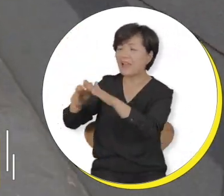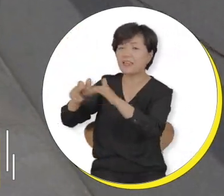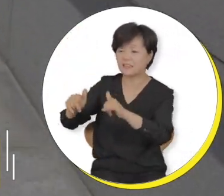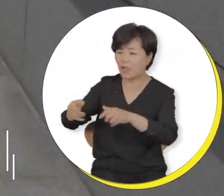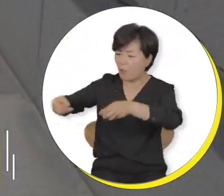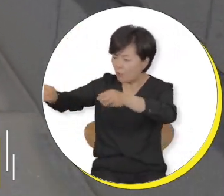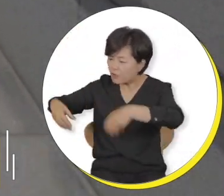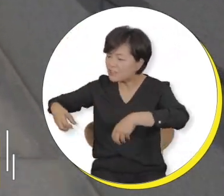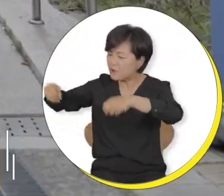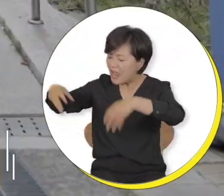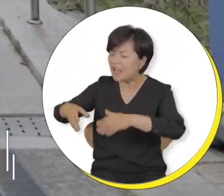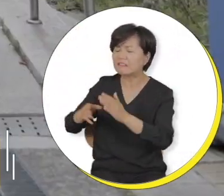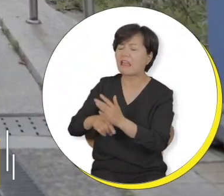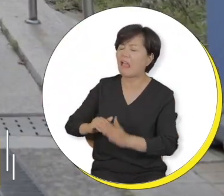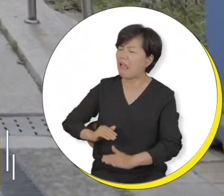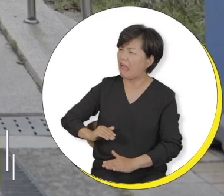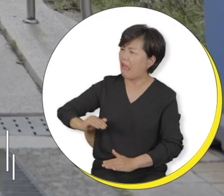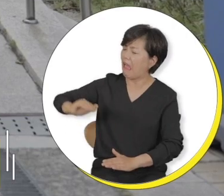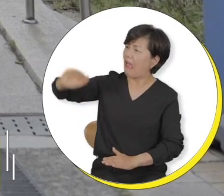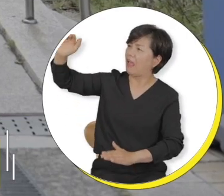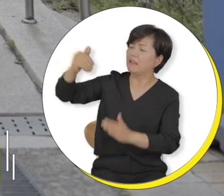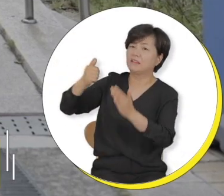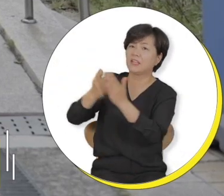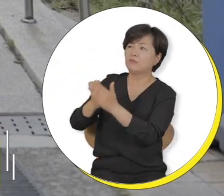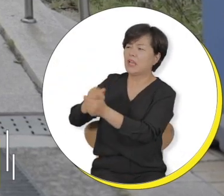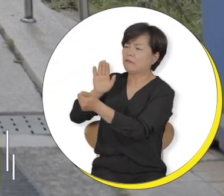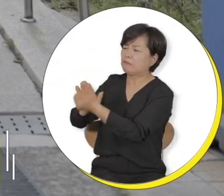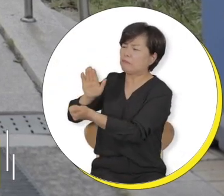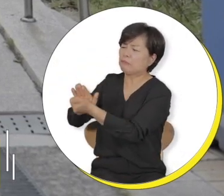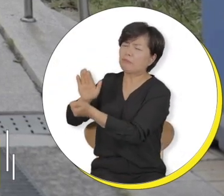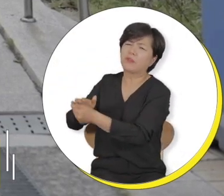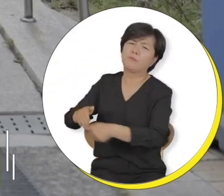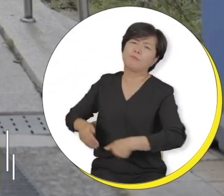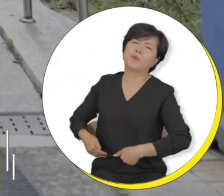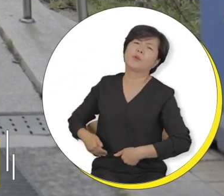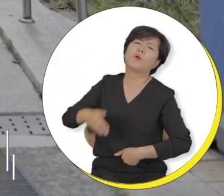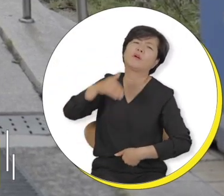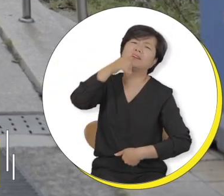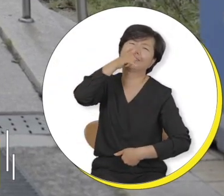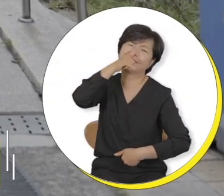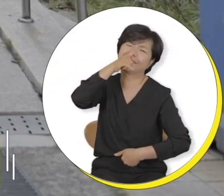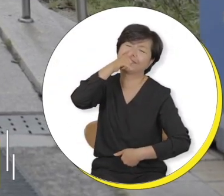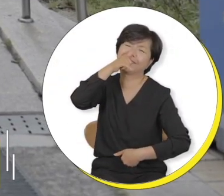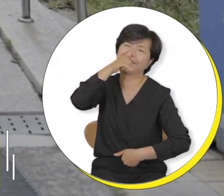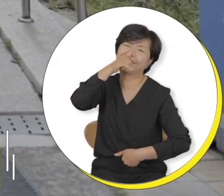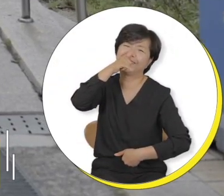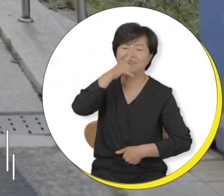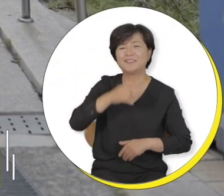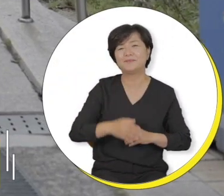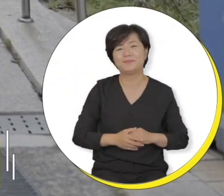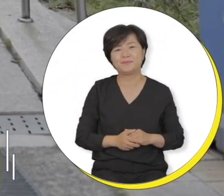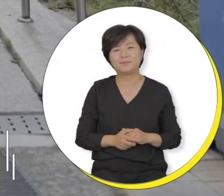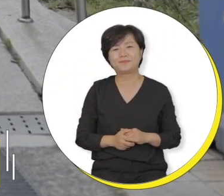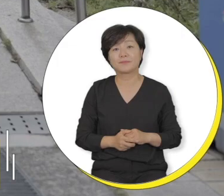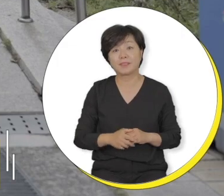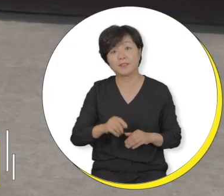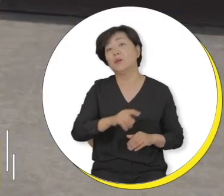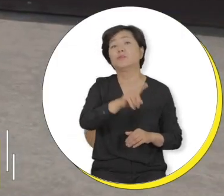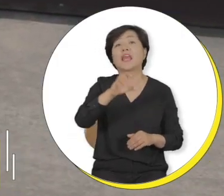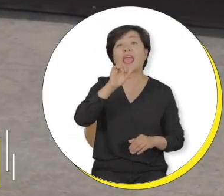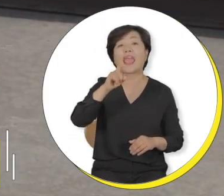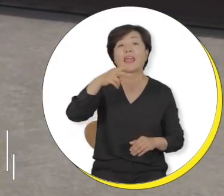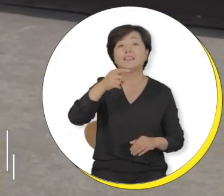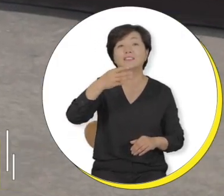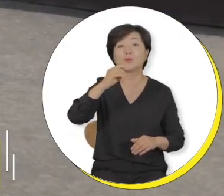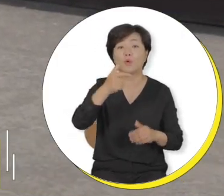장애인분들이 휠체어를 타고 이동하기에는 가팔라서 도움 없이는 오르고 내릴 수 없는 그런 경사로가 많이 있다고 또 생각이 듭니다.